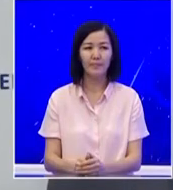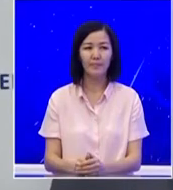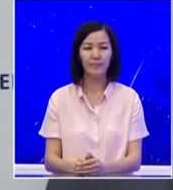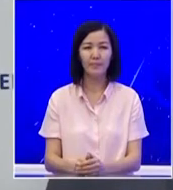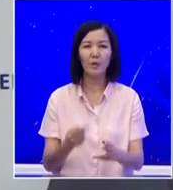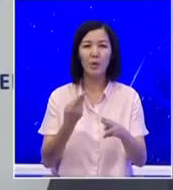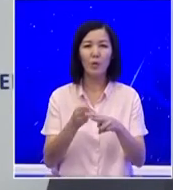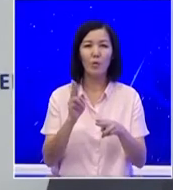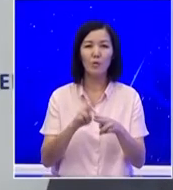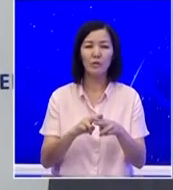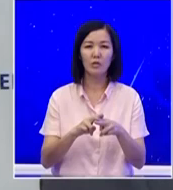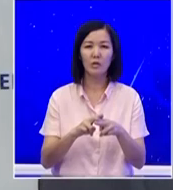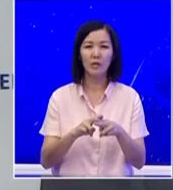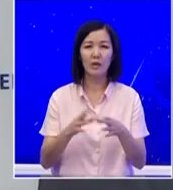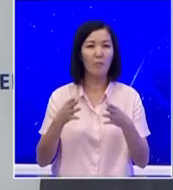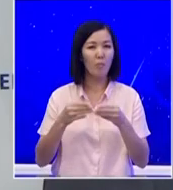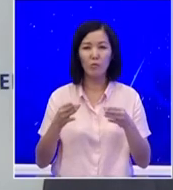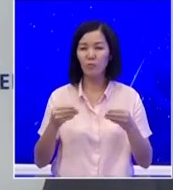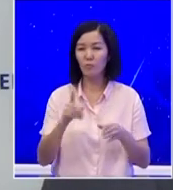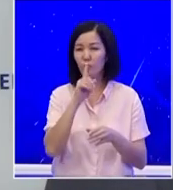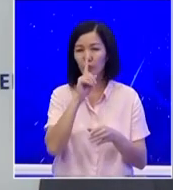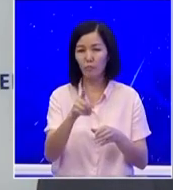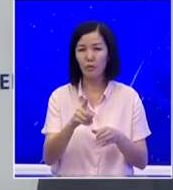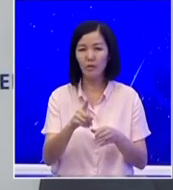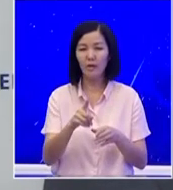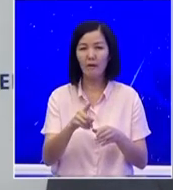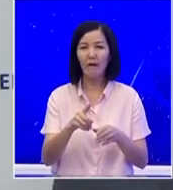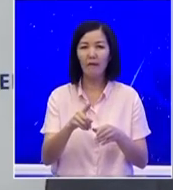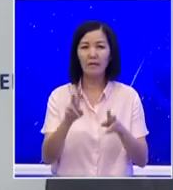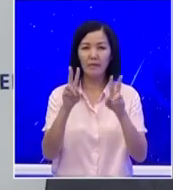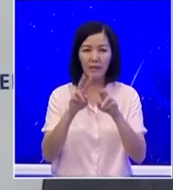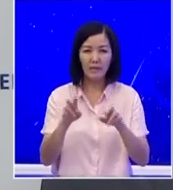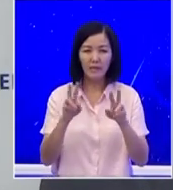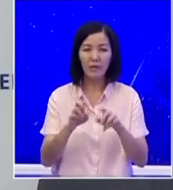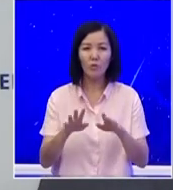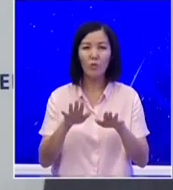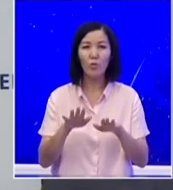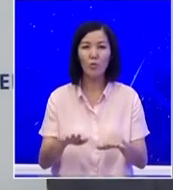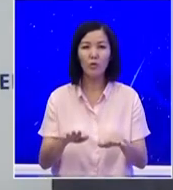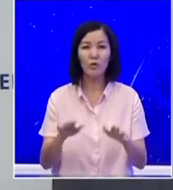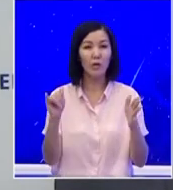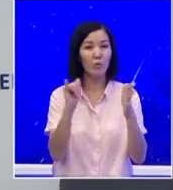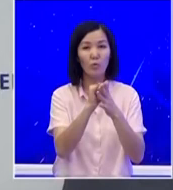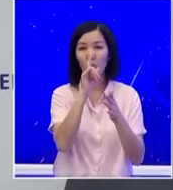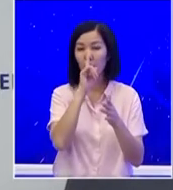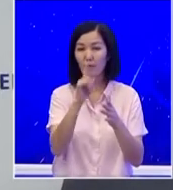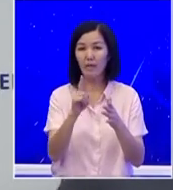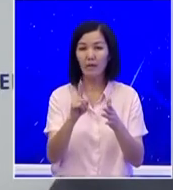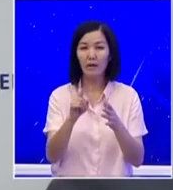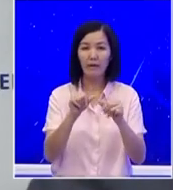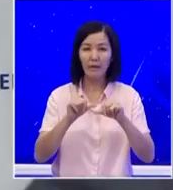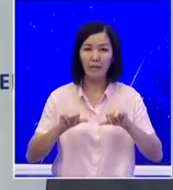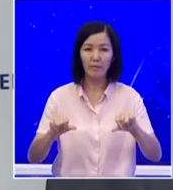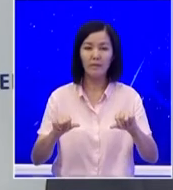Осы жолы ешқандай босаңсыту режимі болмайды. Ал енді санитарный пост, блокпост дегендер олар қойылмайтын болды. Және комиссиямен біз